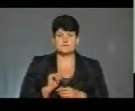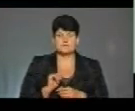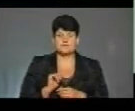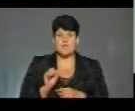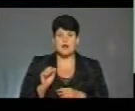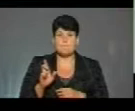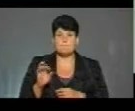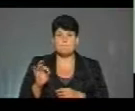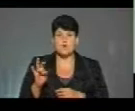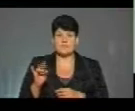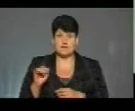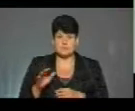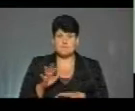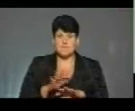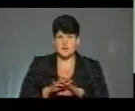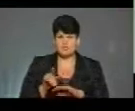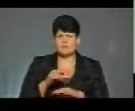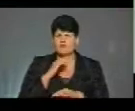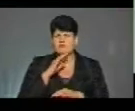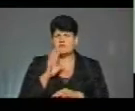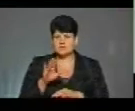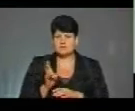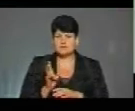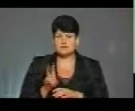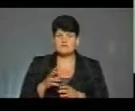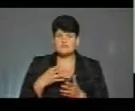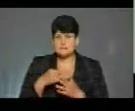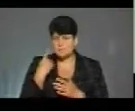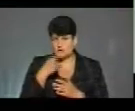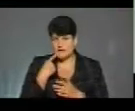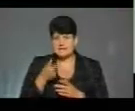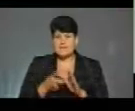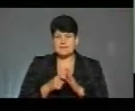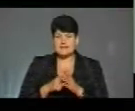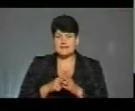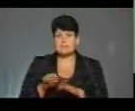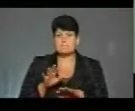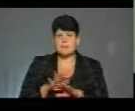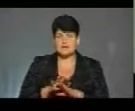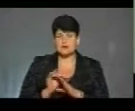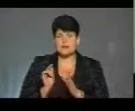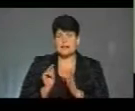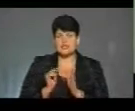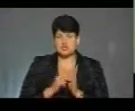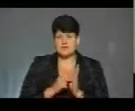абонентом того банку, то вам достатньо зайти в свій персональний кабінет того банку, нажавши